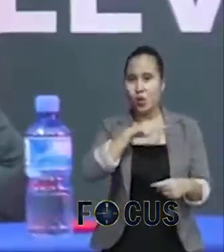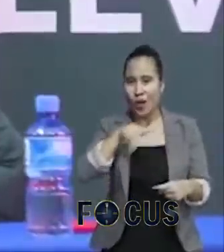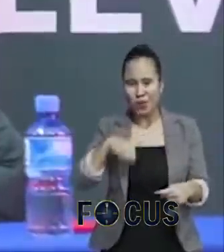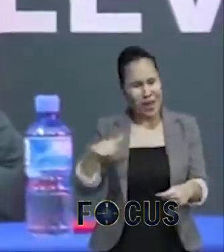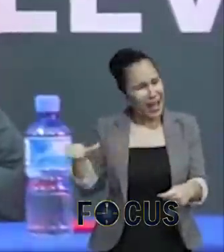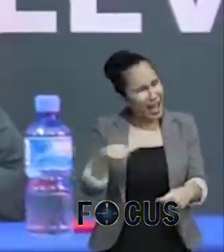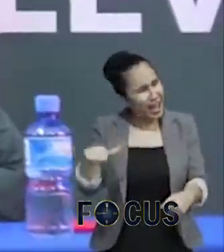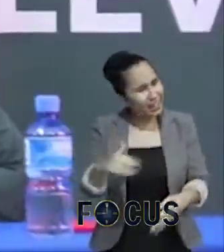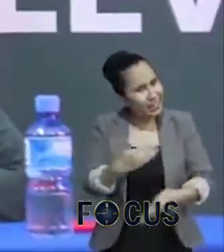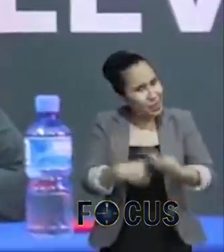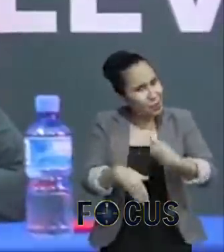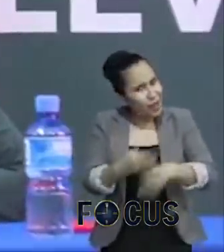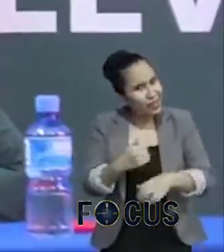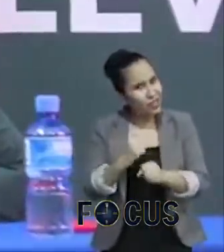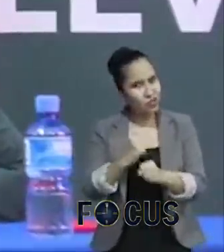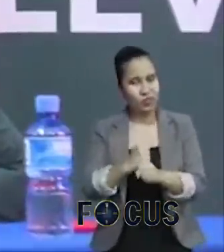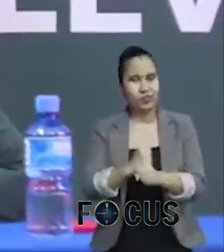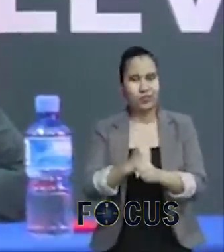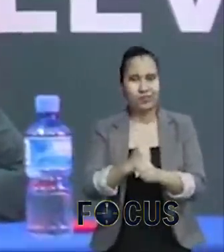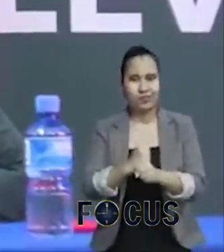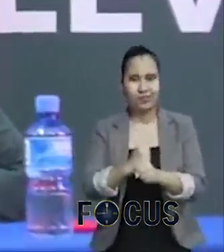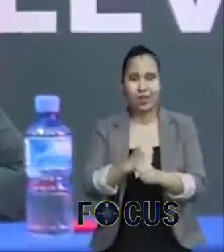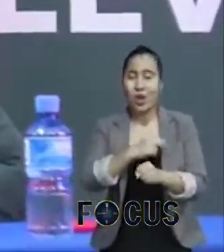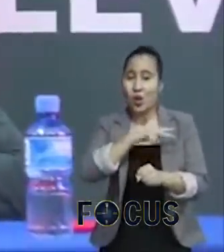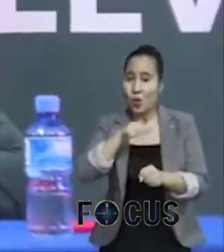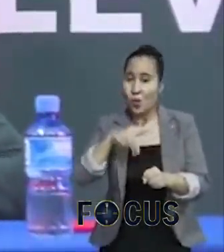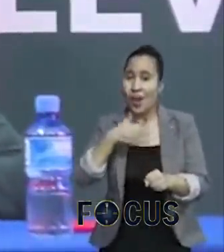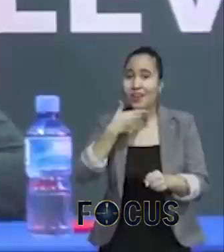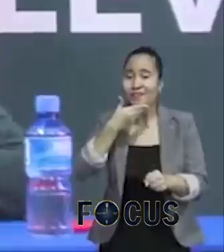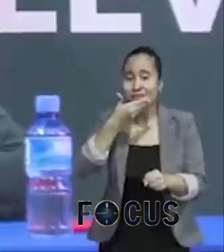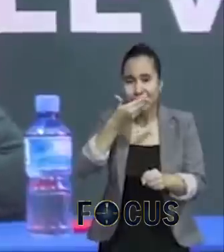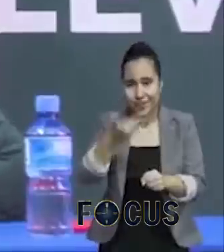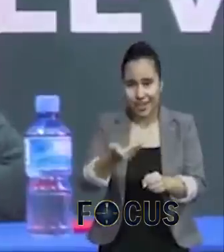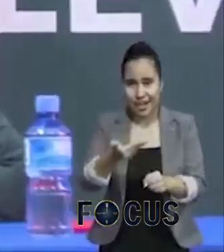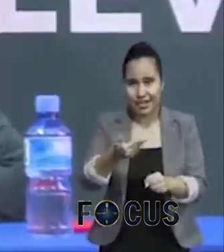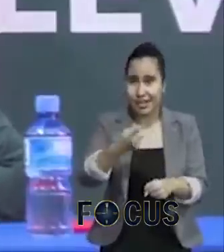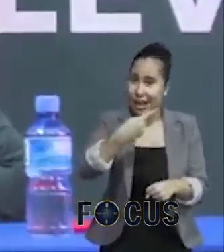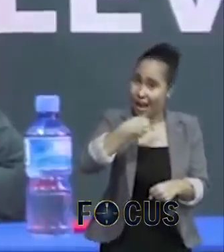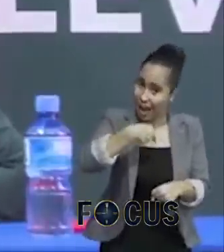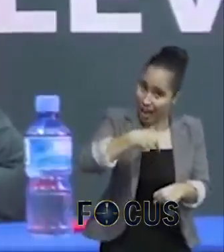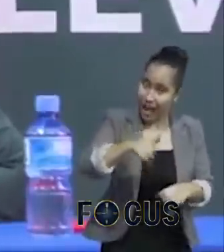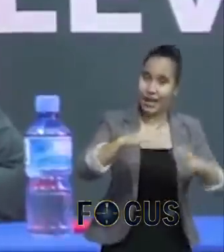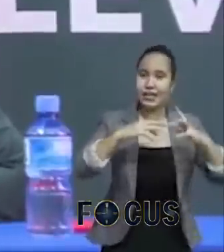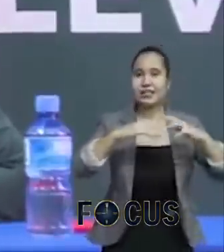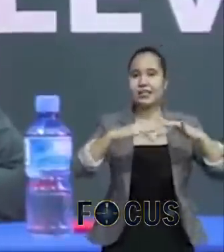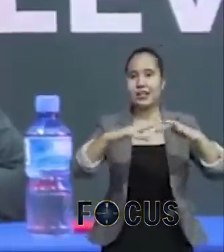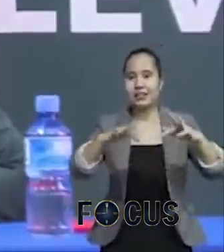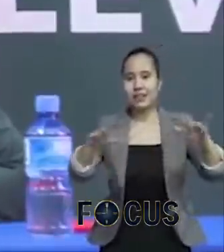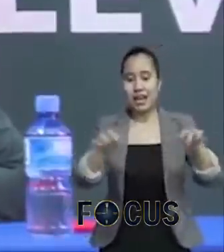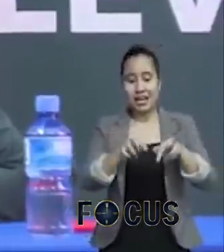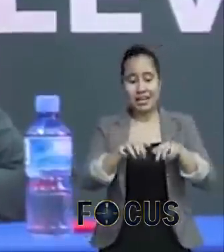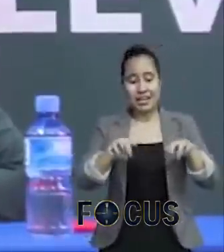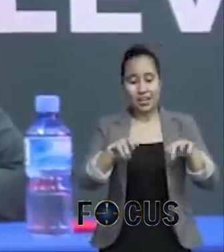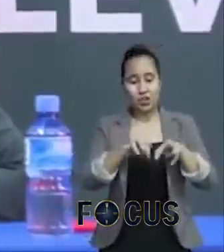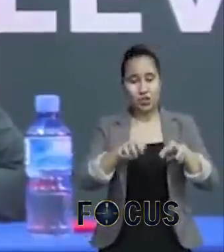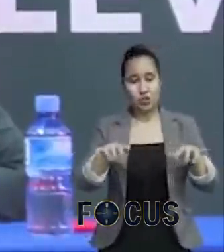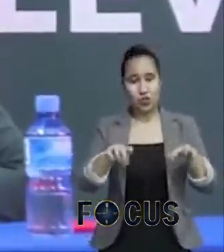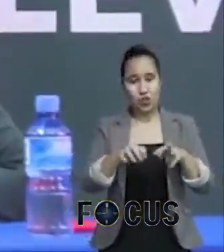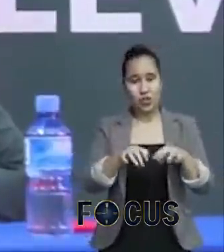van trafasie, en dat na uw actie u, voor go naar de differenti wijkkantoro, sade in